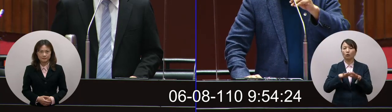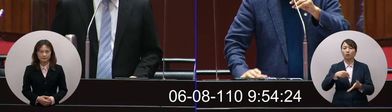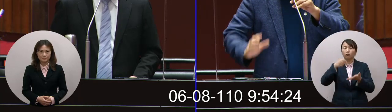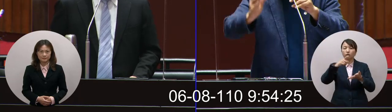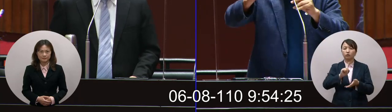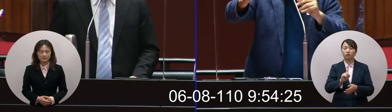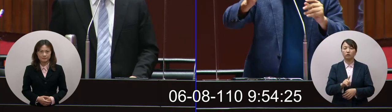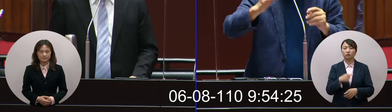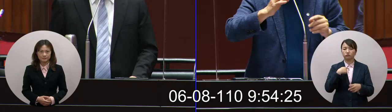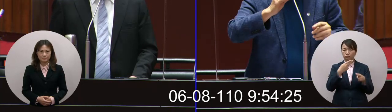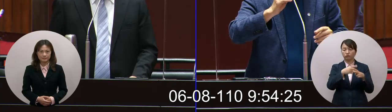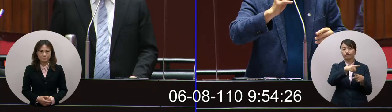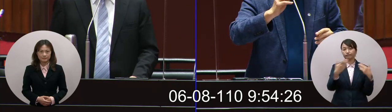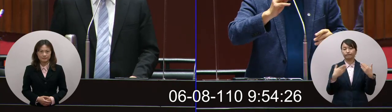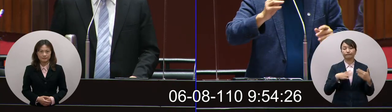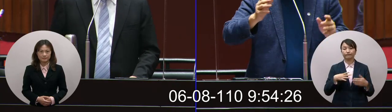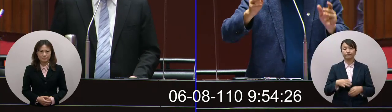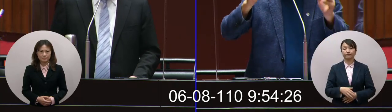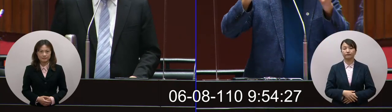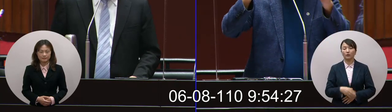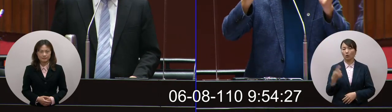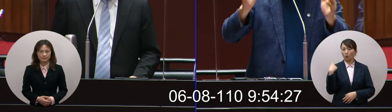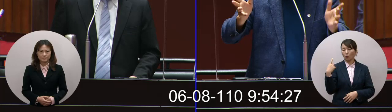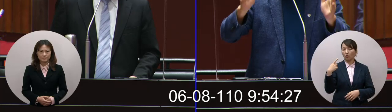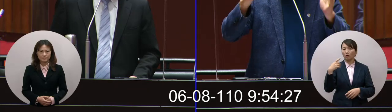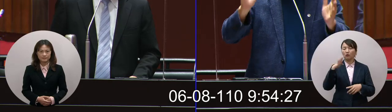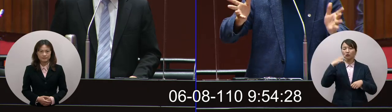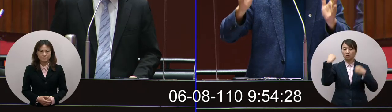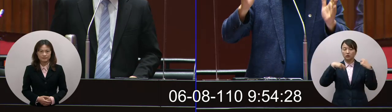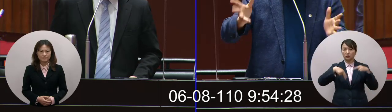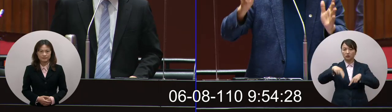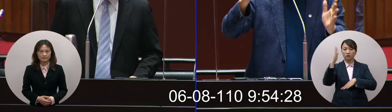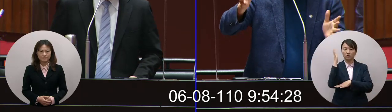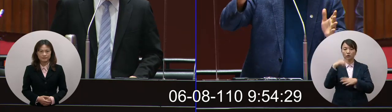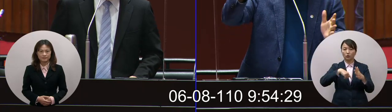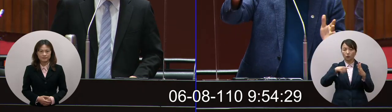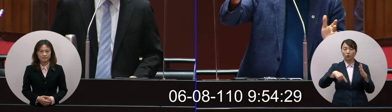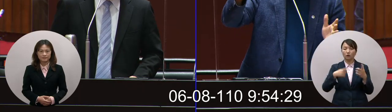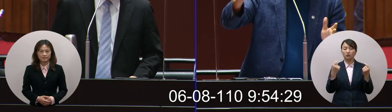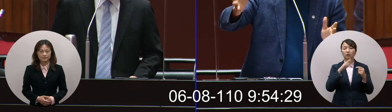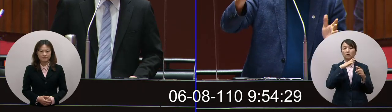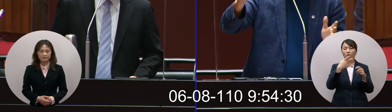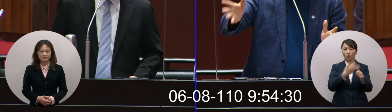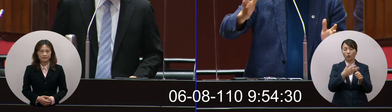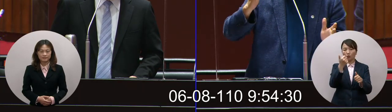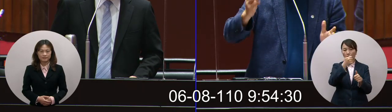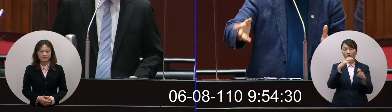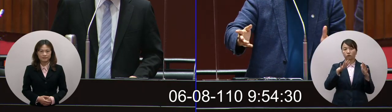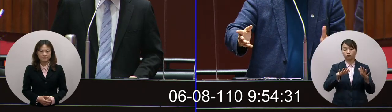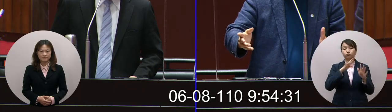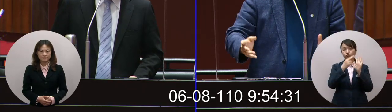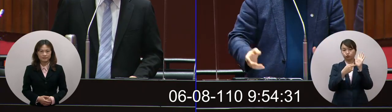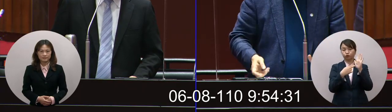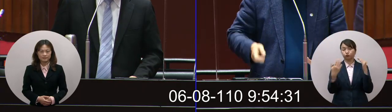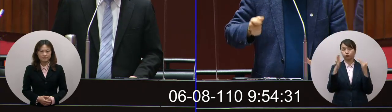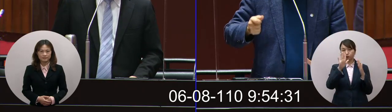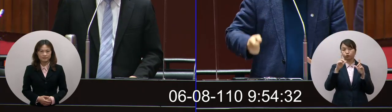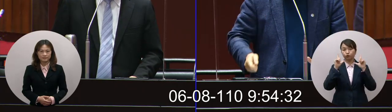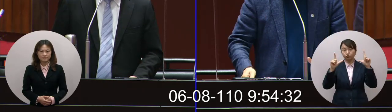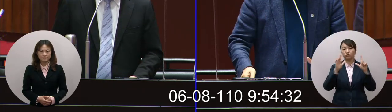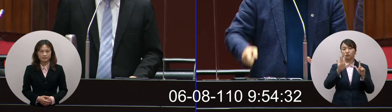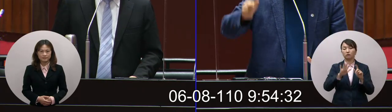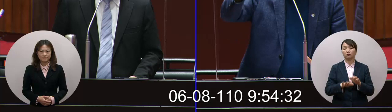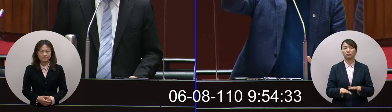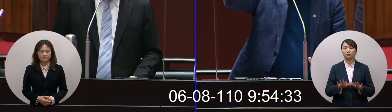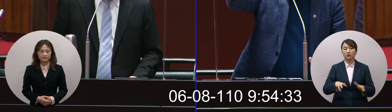讲呢？我相信院长也很清楚。昨我唔知你行政一家啊，我想咱罗秉成政委啊，我出来澄清了。咱